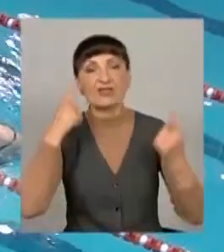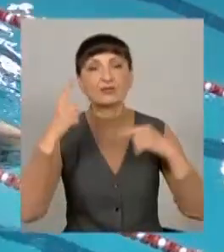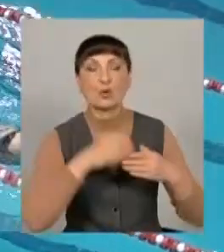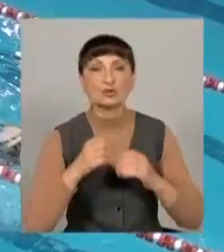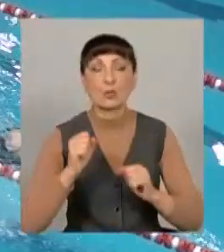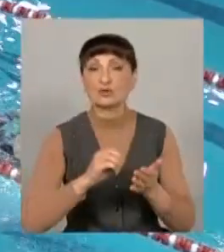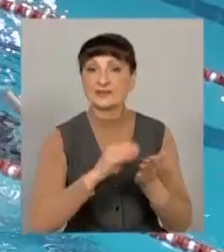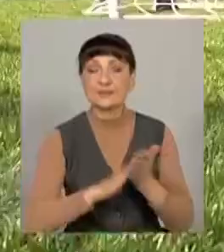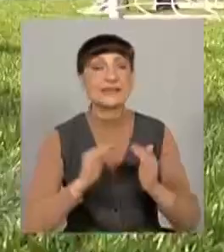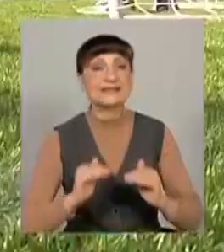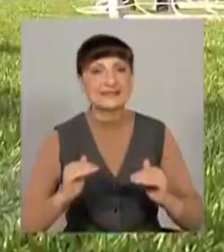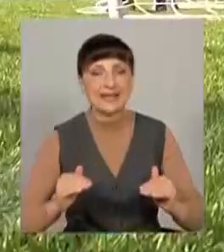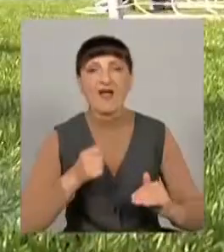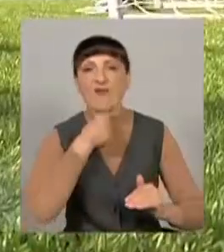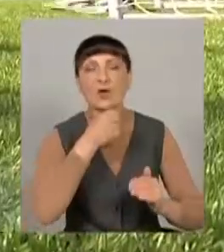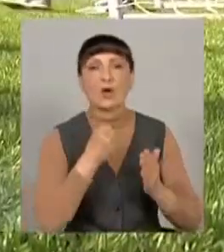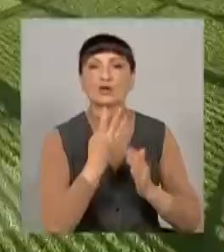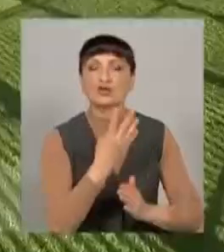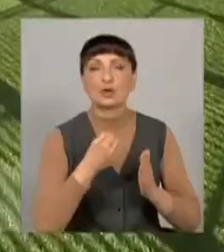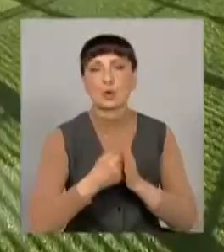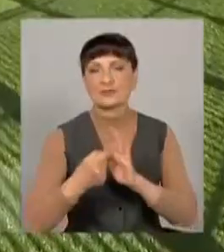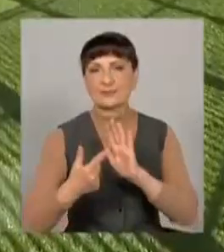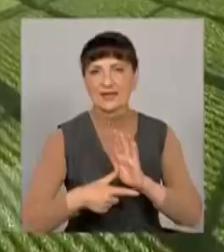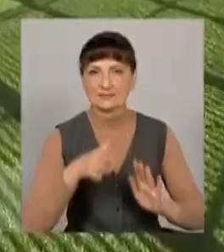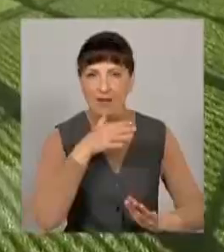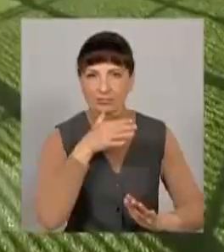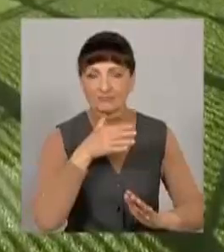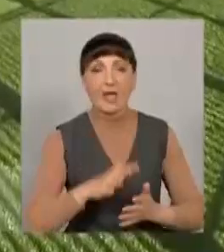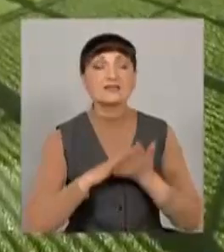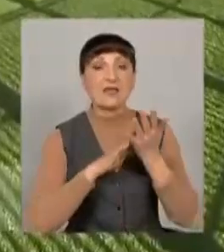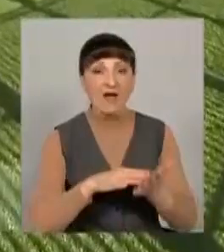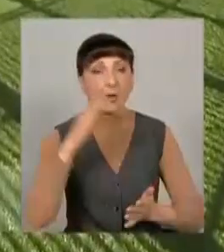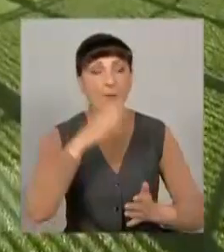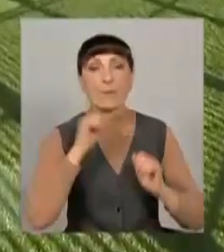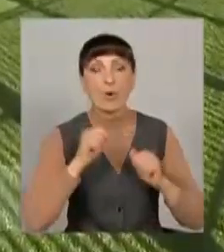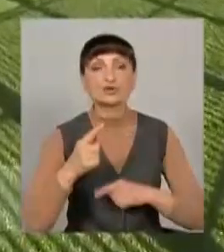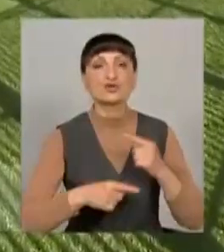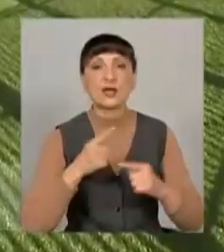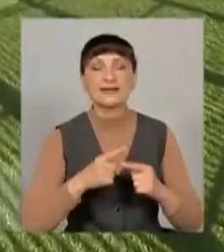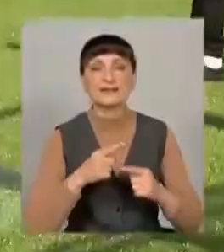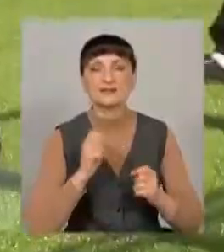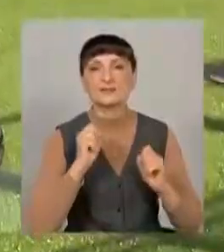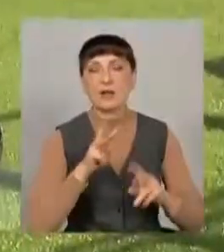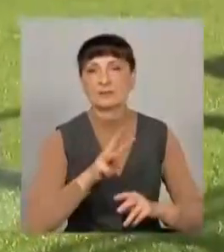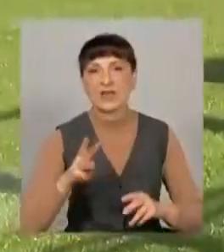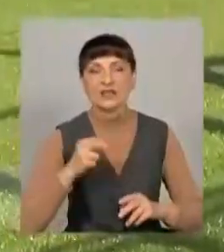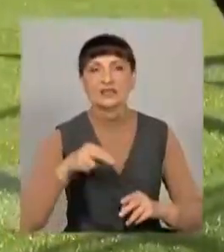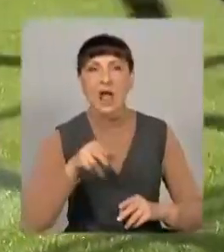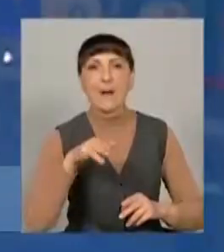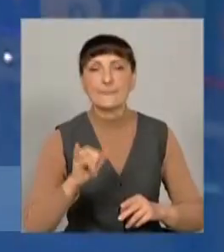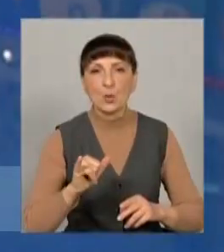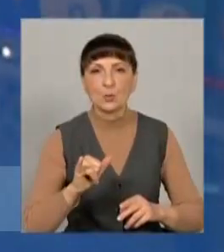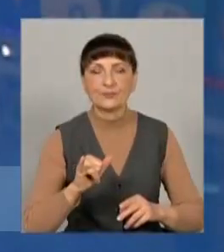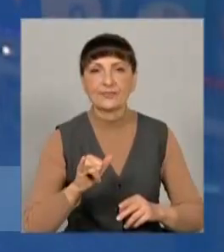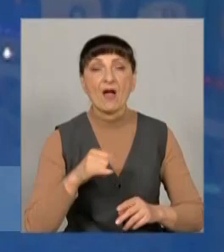можно записать детей в возрасте от 4 до 17 лет. Подать заявку родители смогут через онлайн-платформу «Дому Бала KZ».